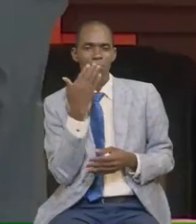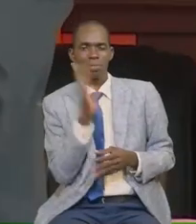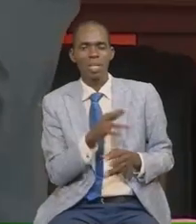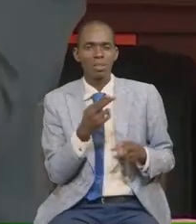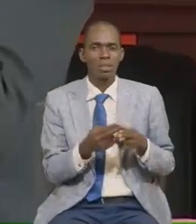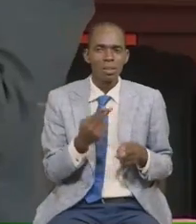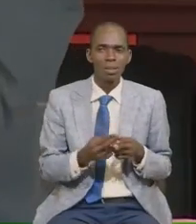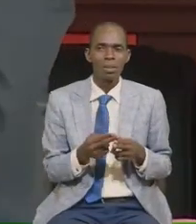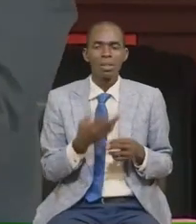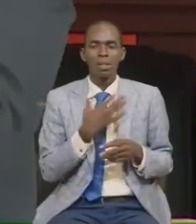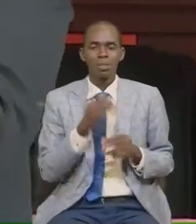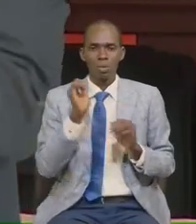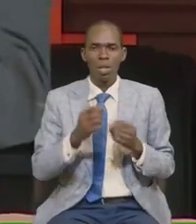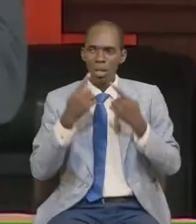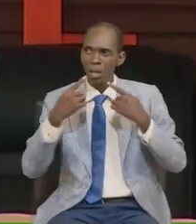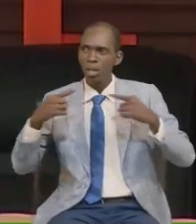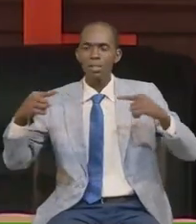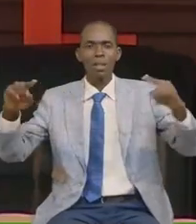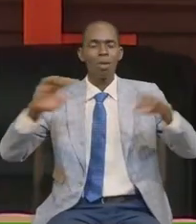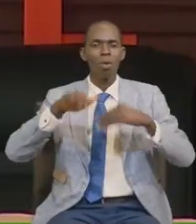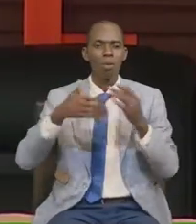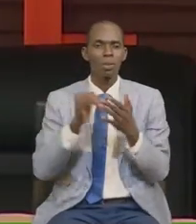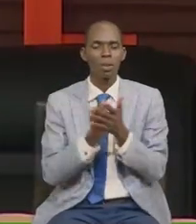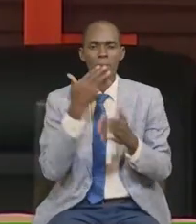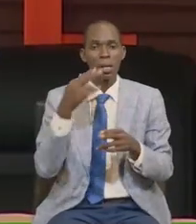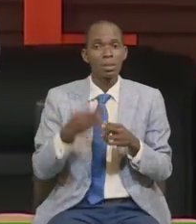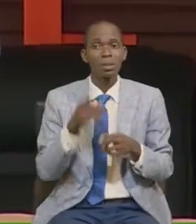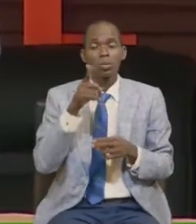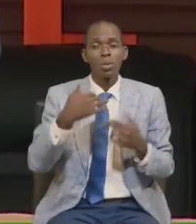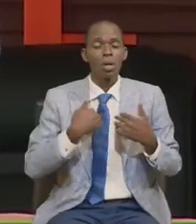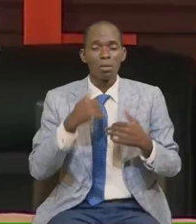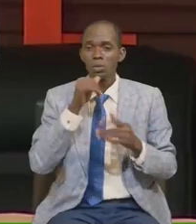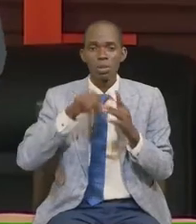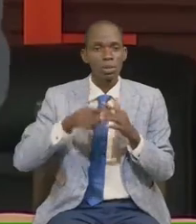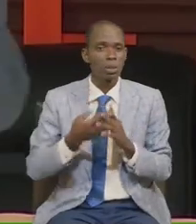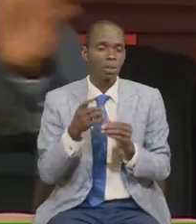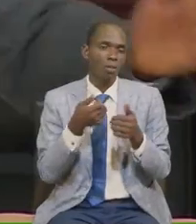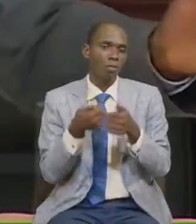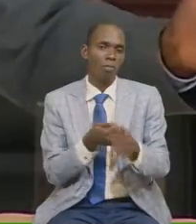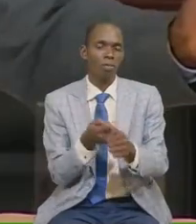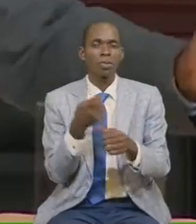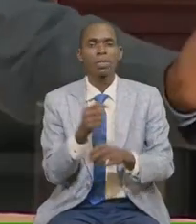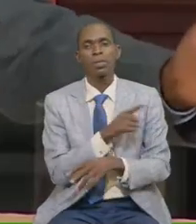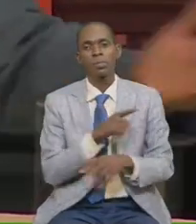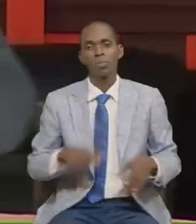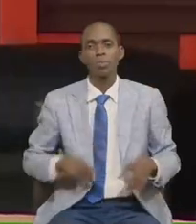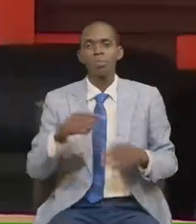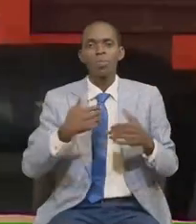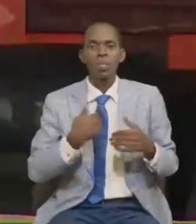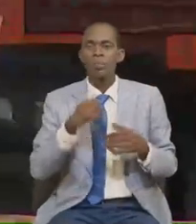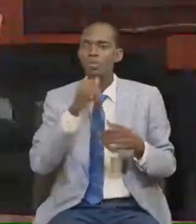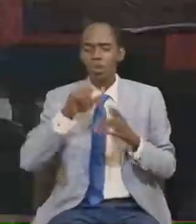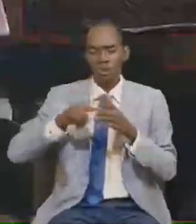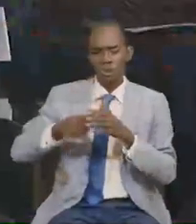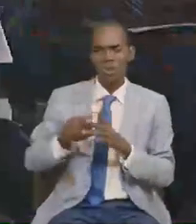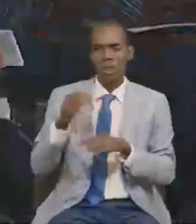répandre cela autour de toi. Tu n'as pas encore commencé à suivre le Seigneur, et tu n'as pas encore commencé à la porte par laquelle tu es